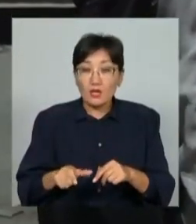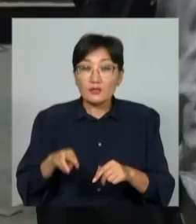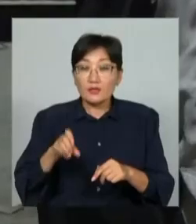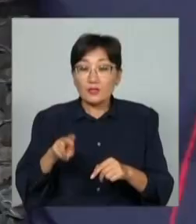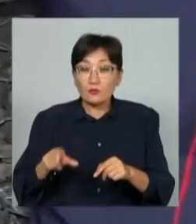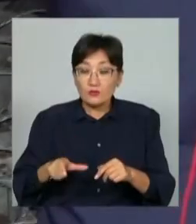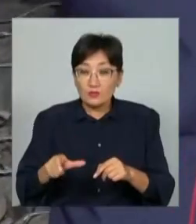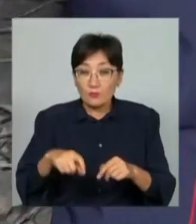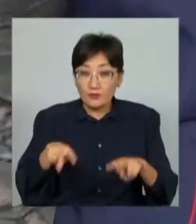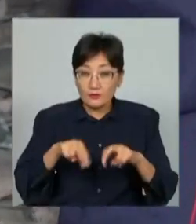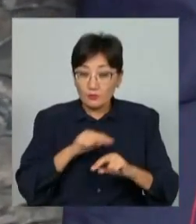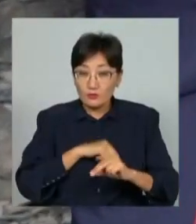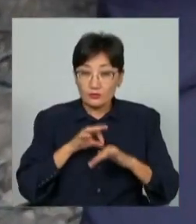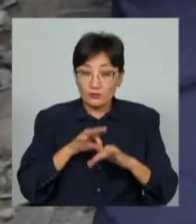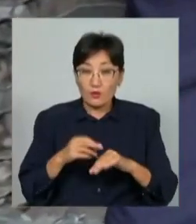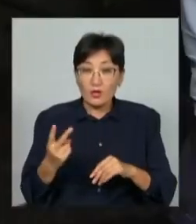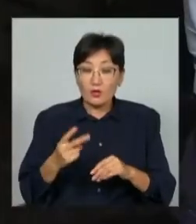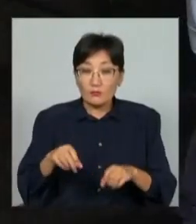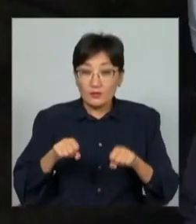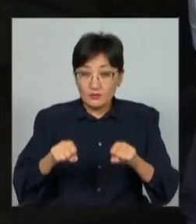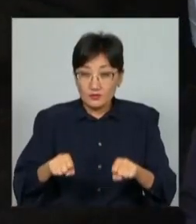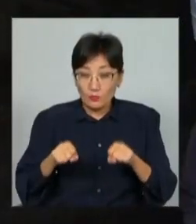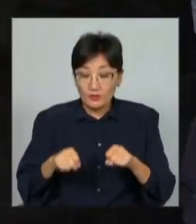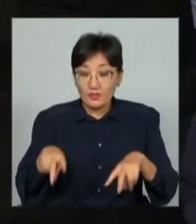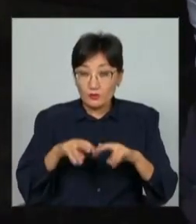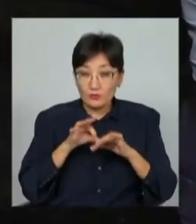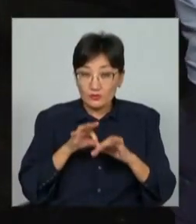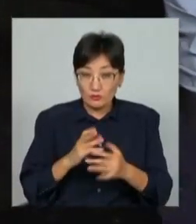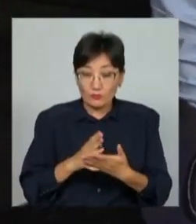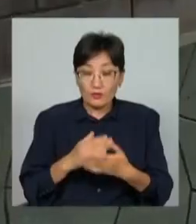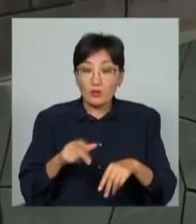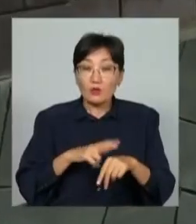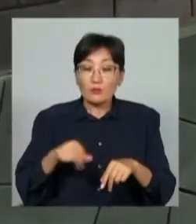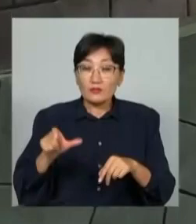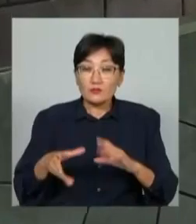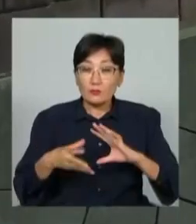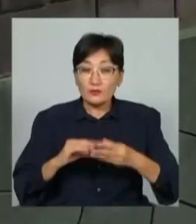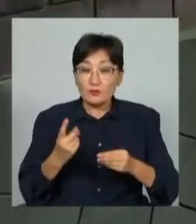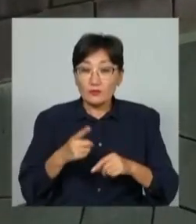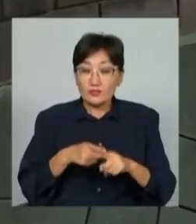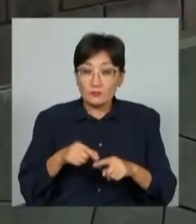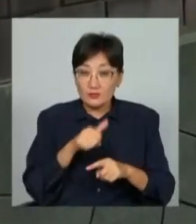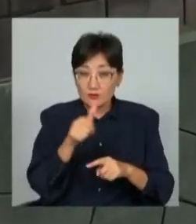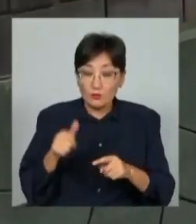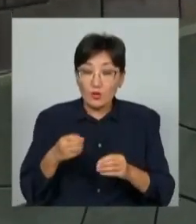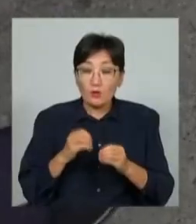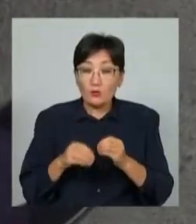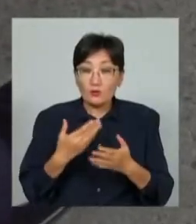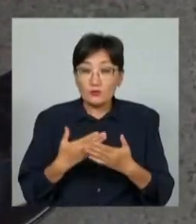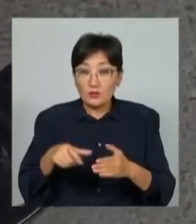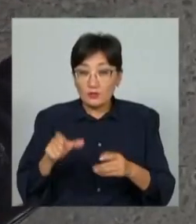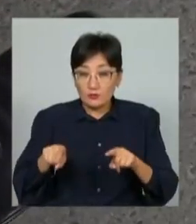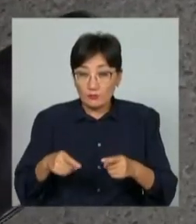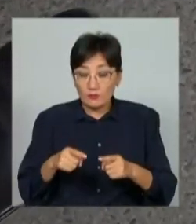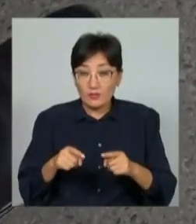өзені маңында тексеріске шығып, қос дөңгелек тізгіншілерге рейд ұйымдастыр. Полиция небәрі 1,5 сағаттың ішінде 10-ға жуық адамды ұстап,